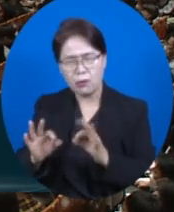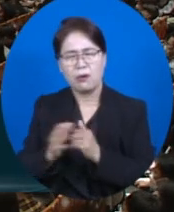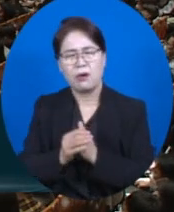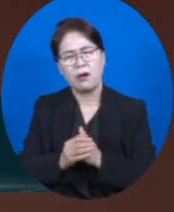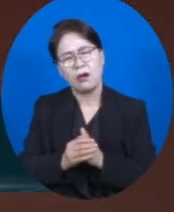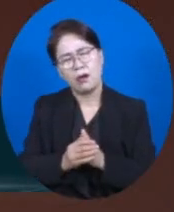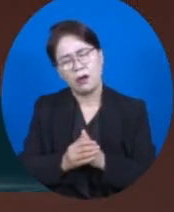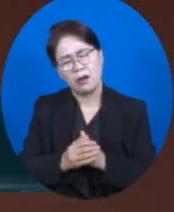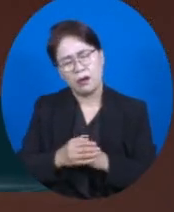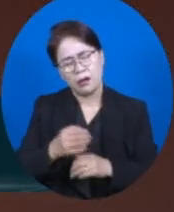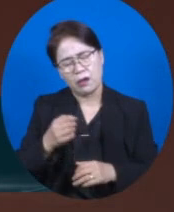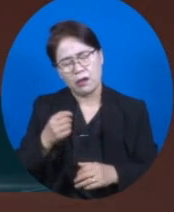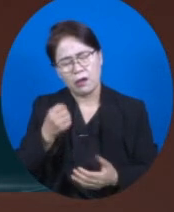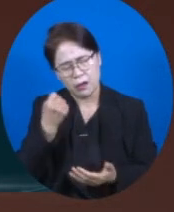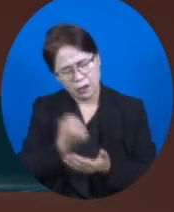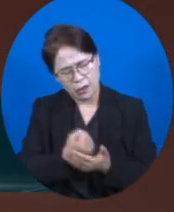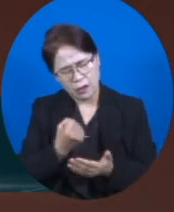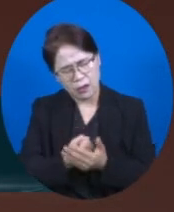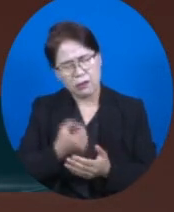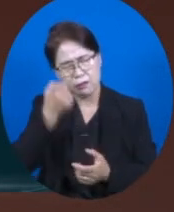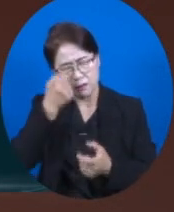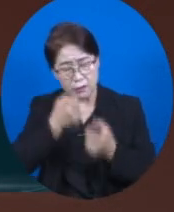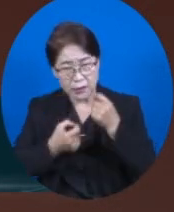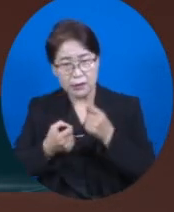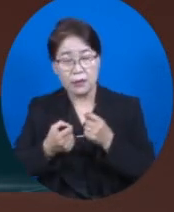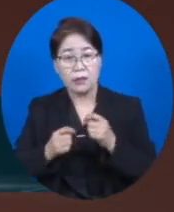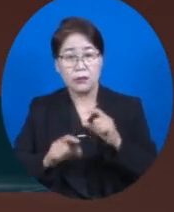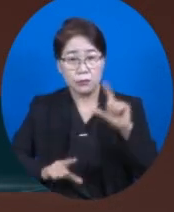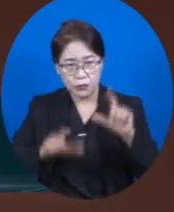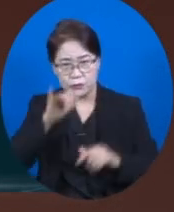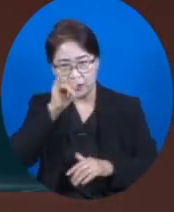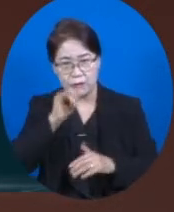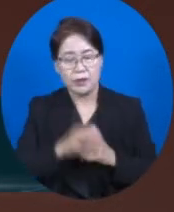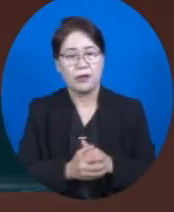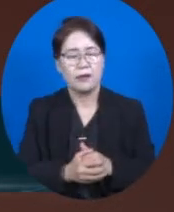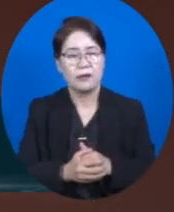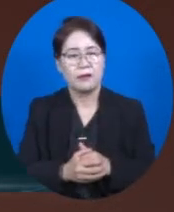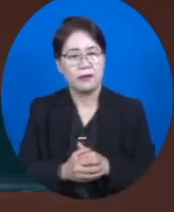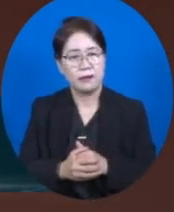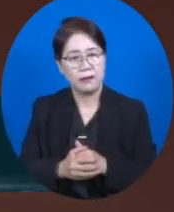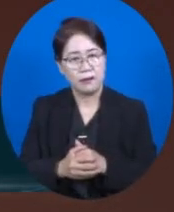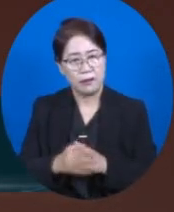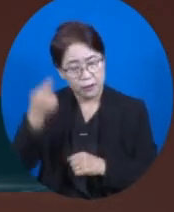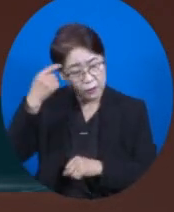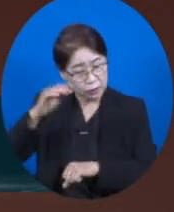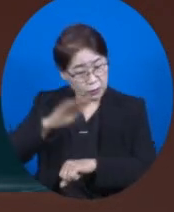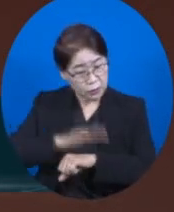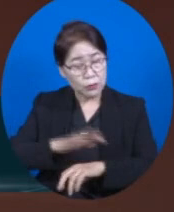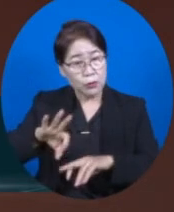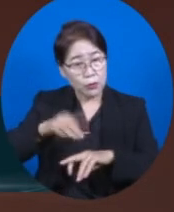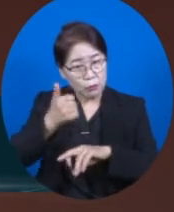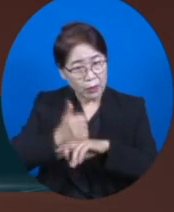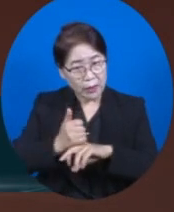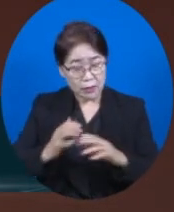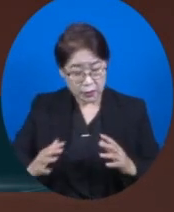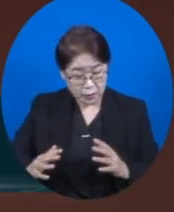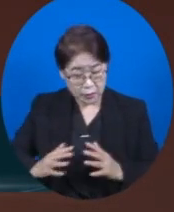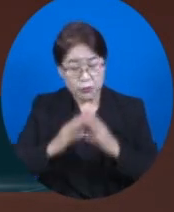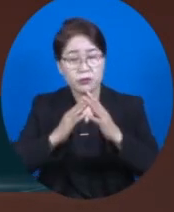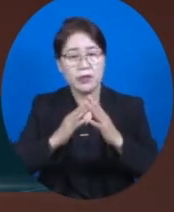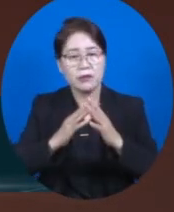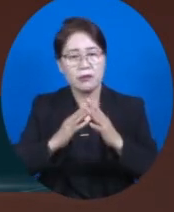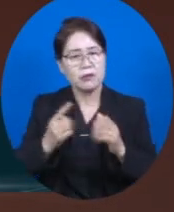여러분 솔로몬이 지었던 성전을 우리는 제1 성전이라고 부르겠습니다 솔로몬이 지었던 제 1 성전은요